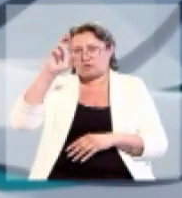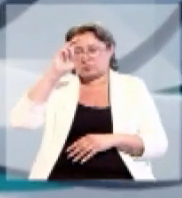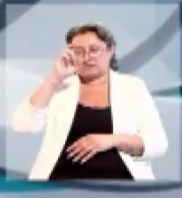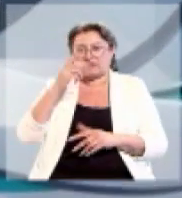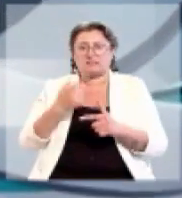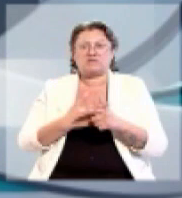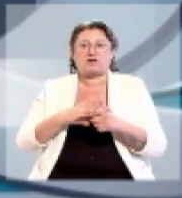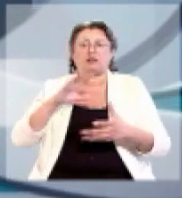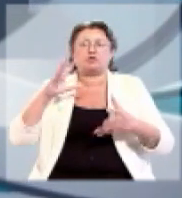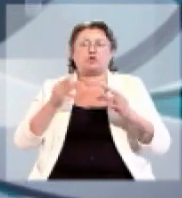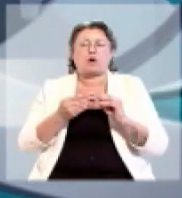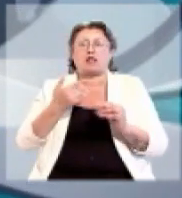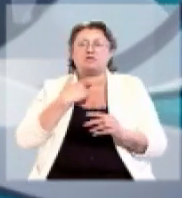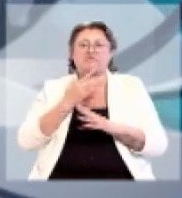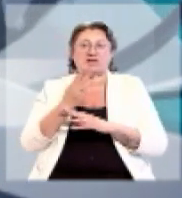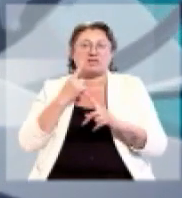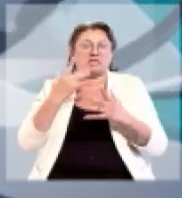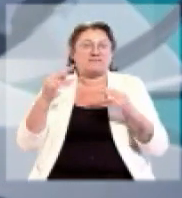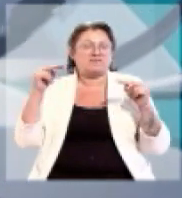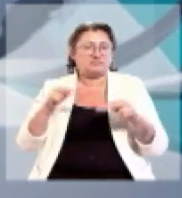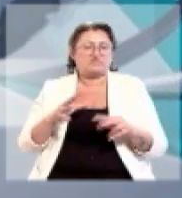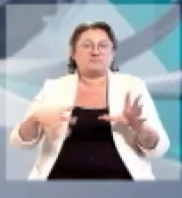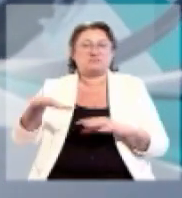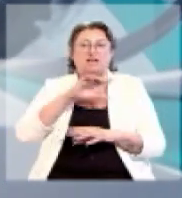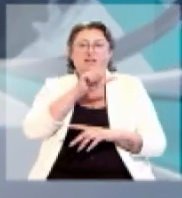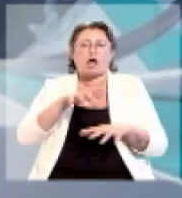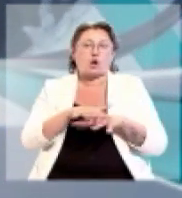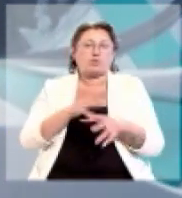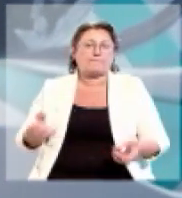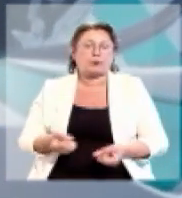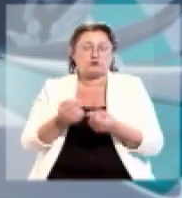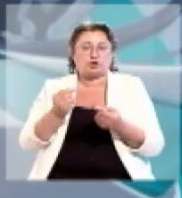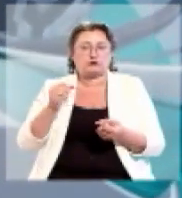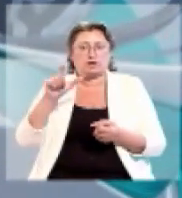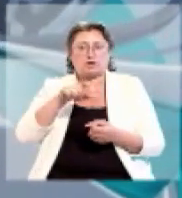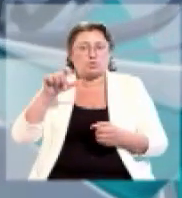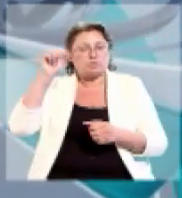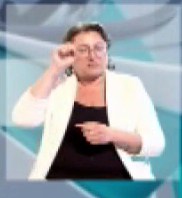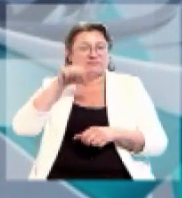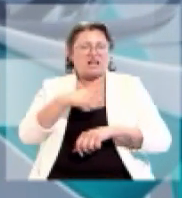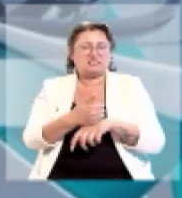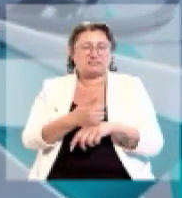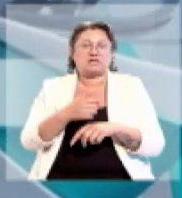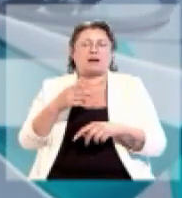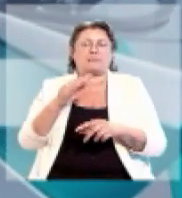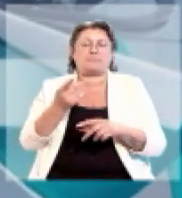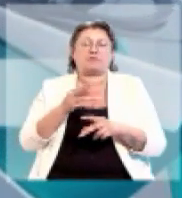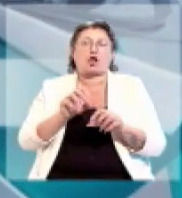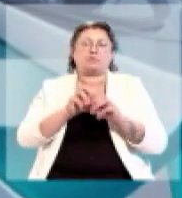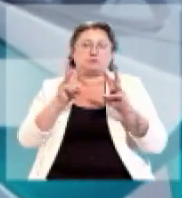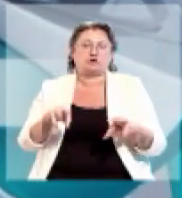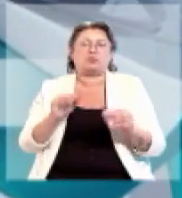государства назвал итоги голосования ярким свидетельством всенародной поддержки курса узбекского лидера, направленного на